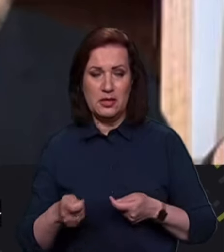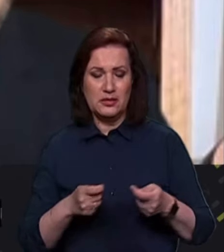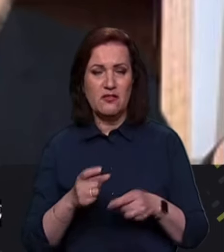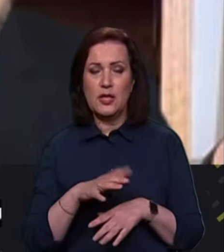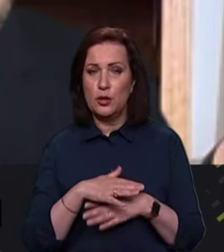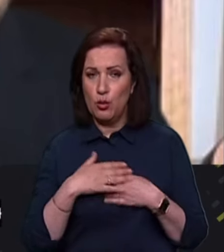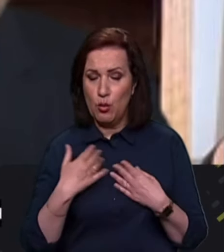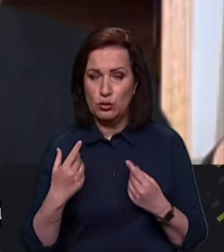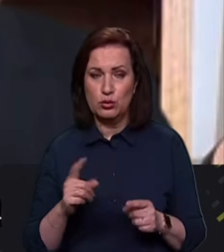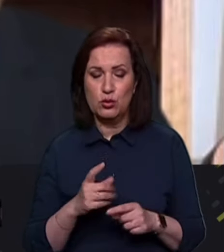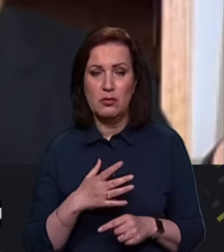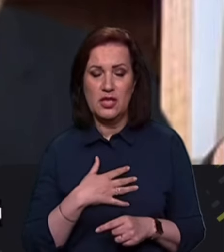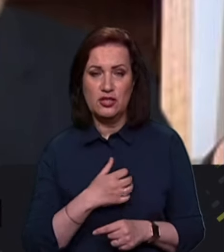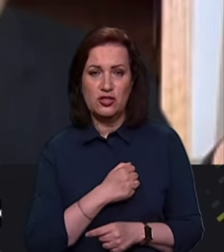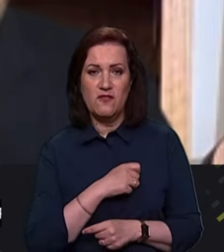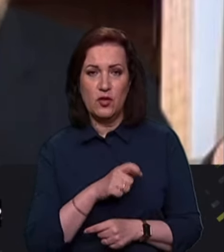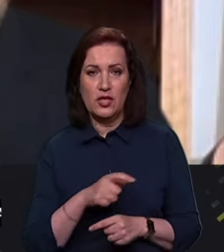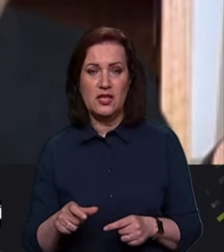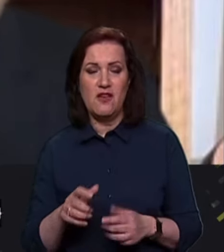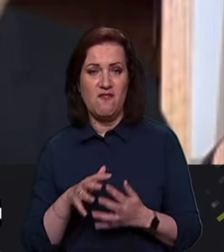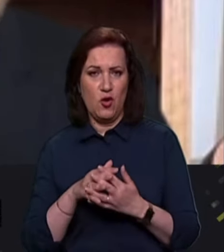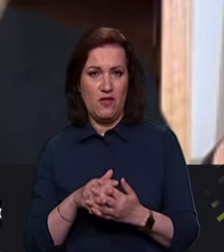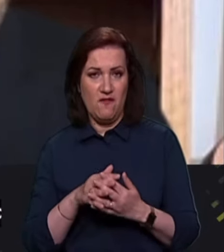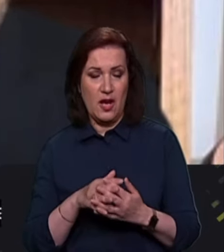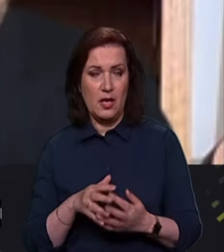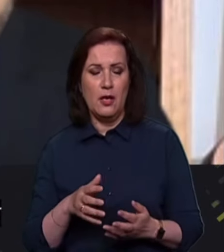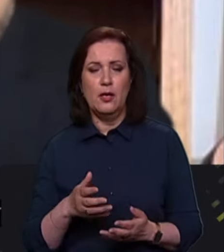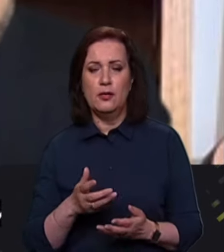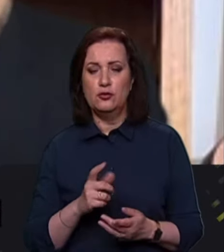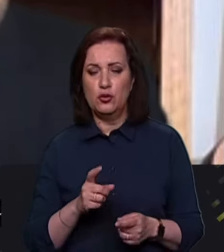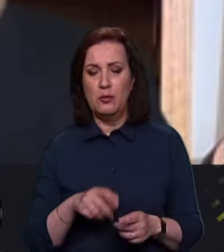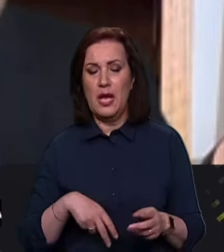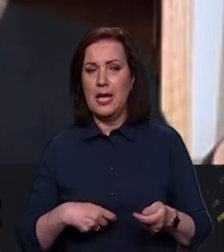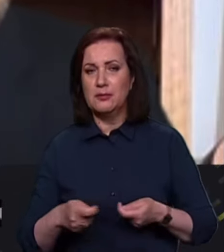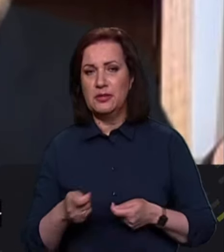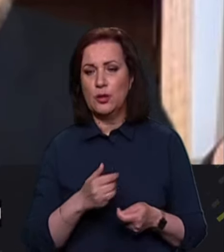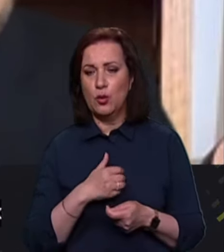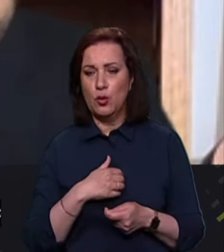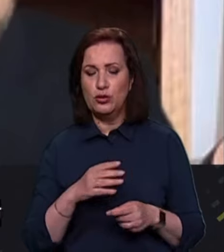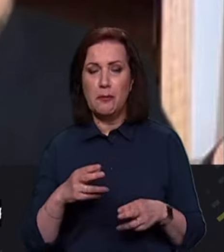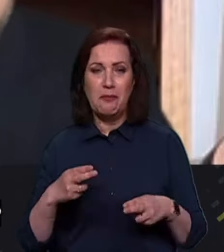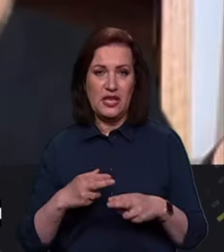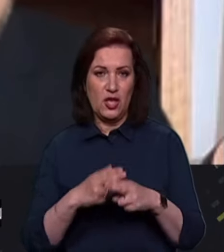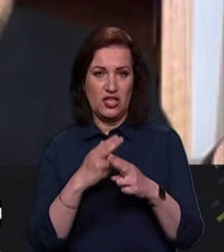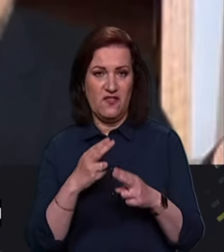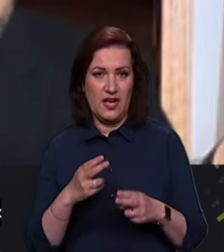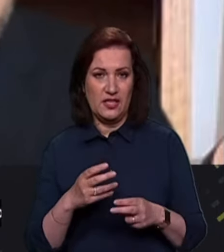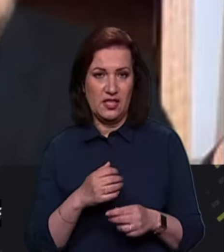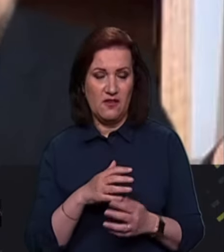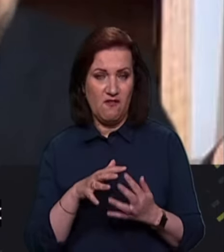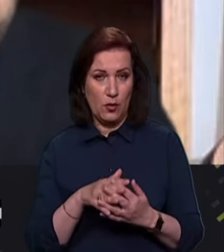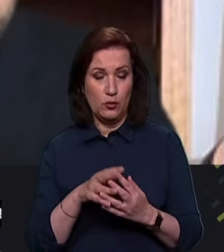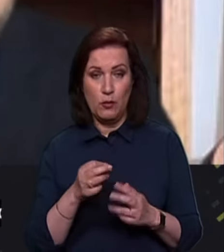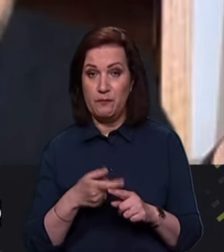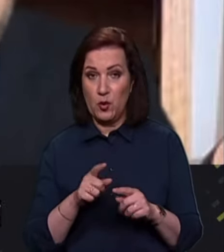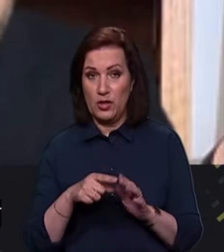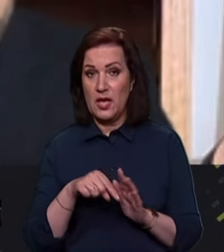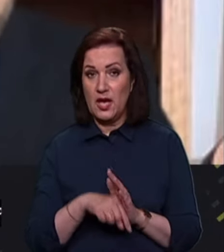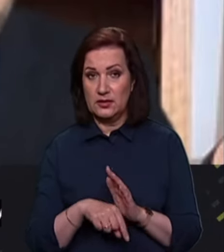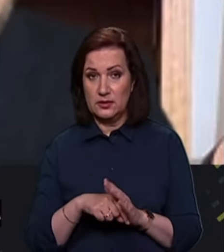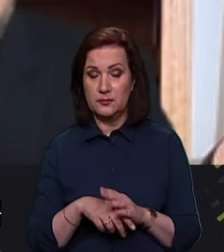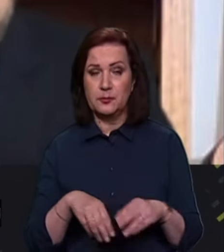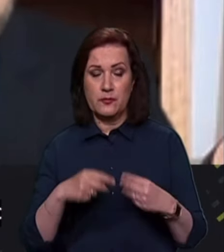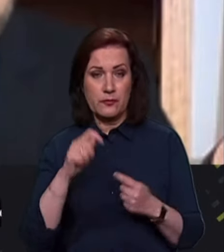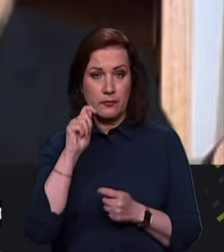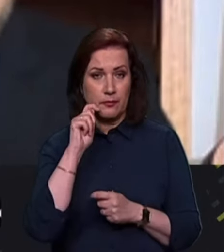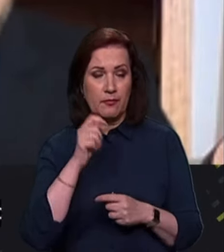не хочет, чтобы наши военные воевали, чтобы мы могли, администрация хочет предотвратить войну. Но это означает